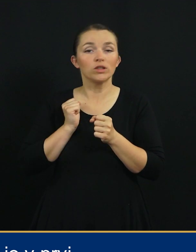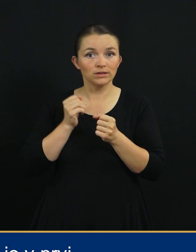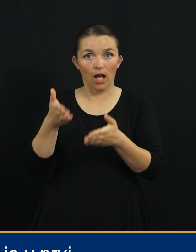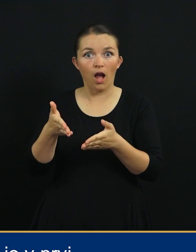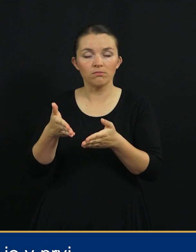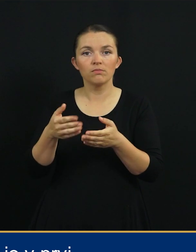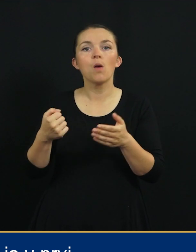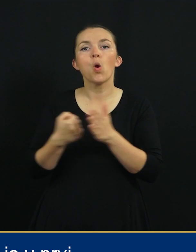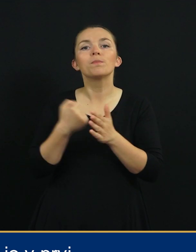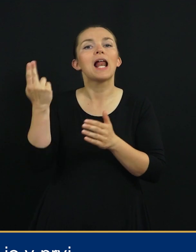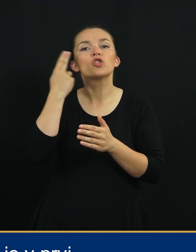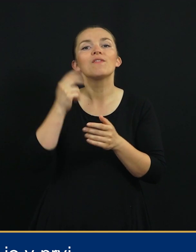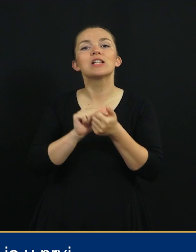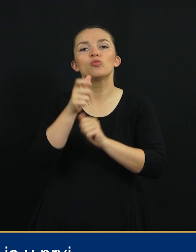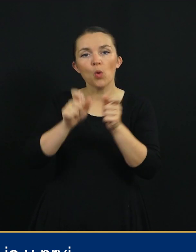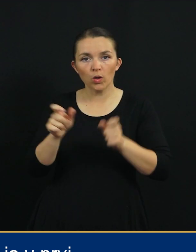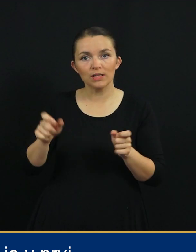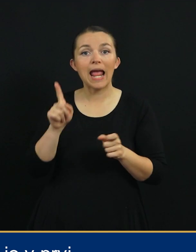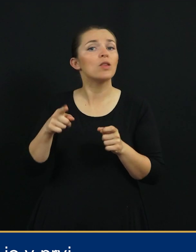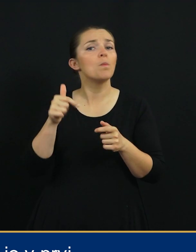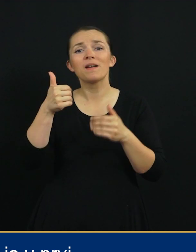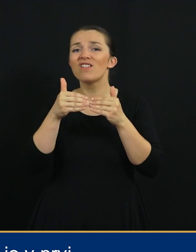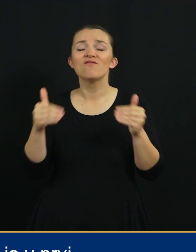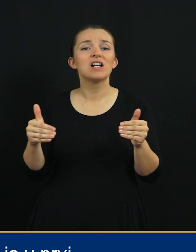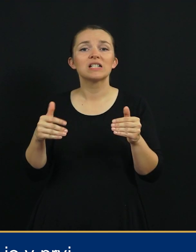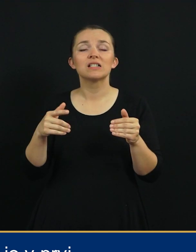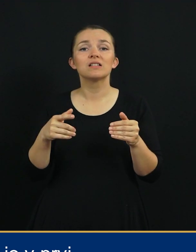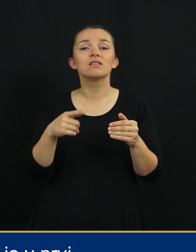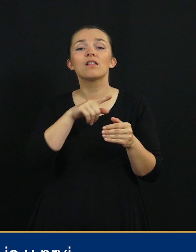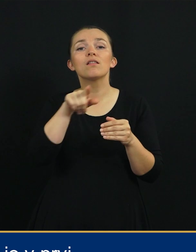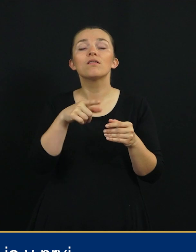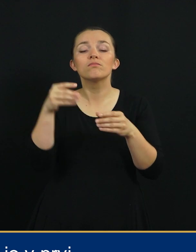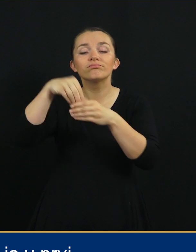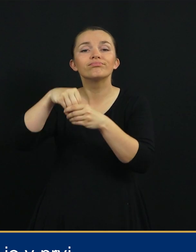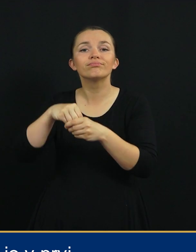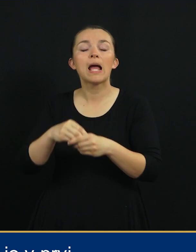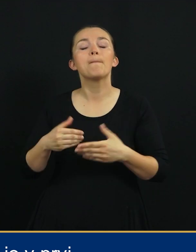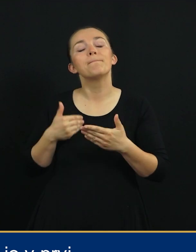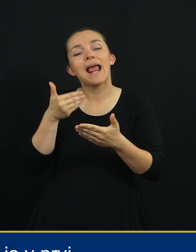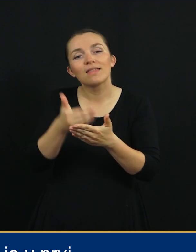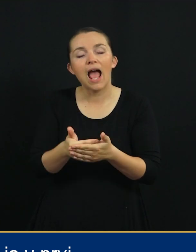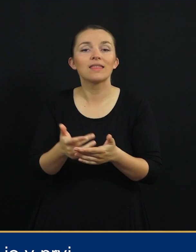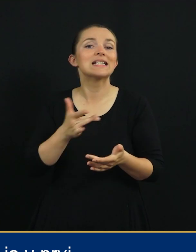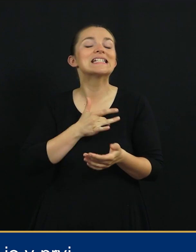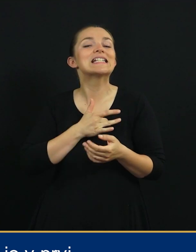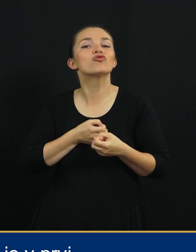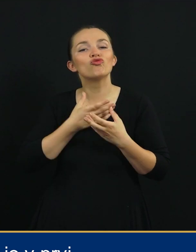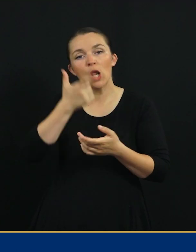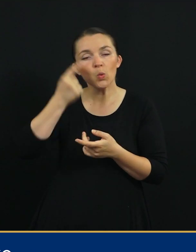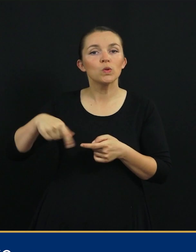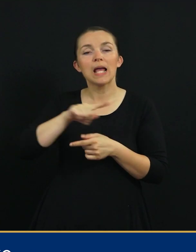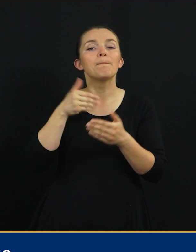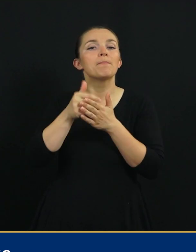slovenske športnike in ki jo v prvi vrsti tvorite predani, srčni ljudje, pripadnice